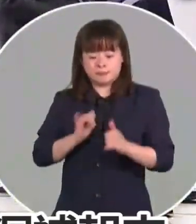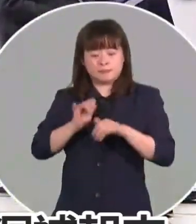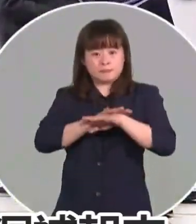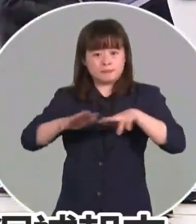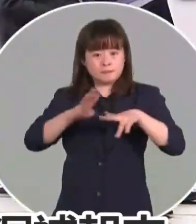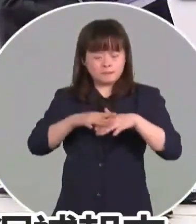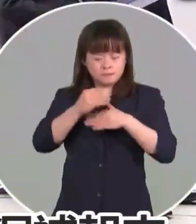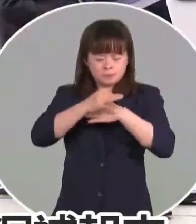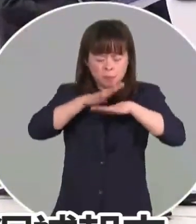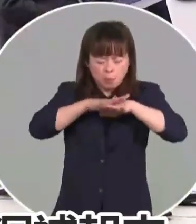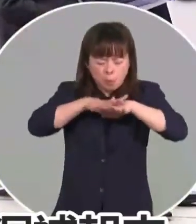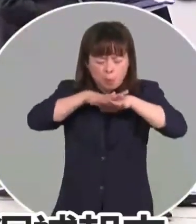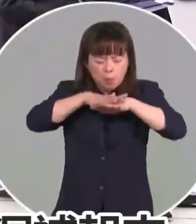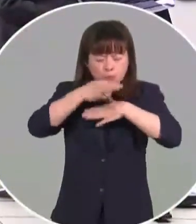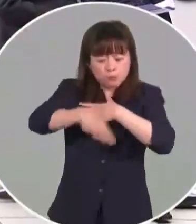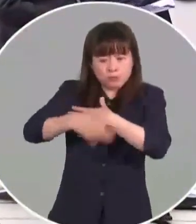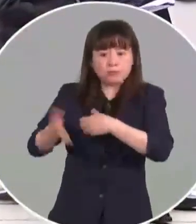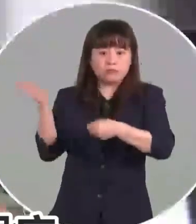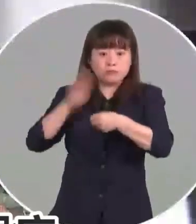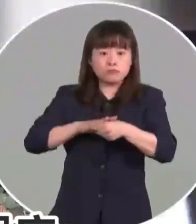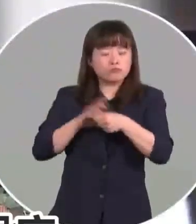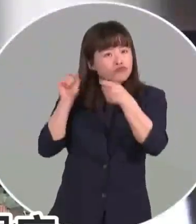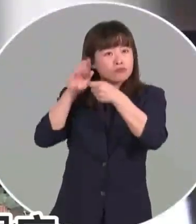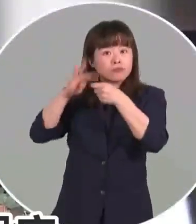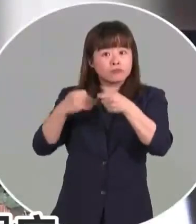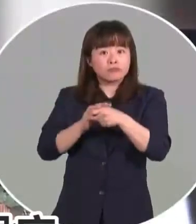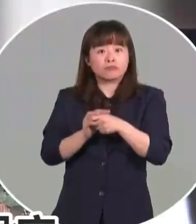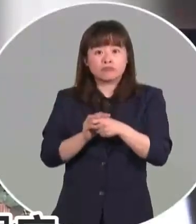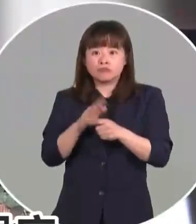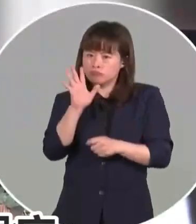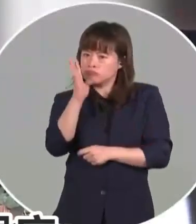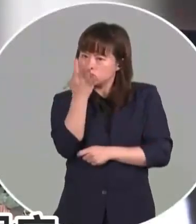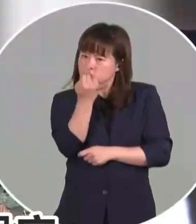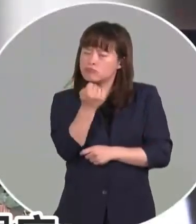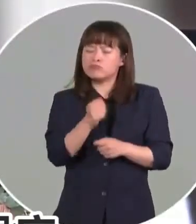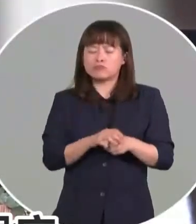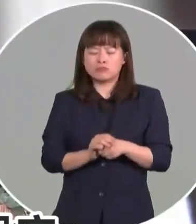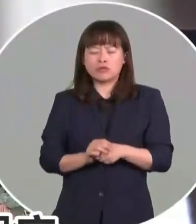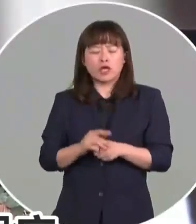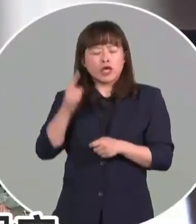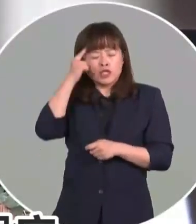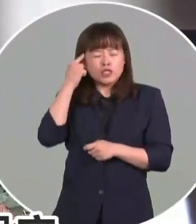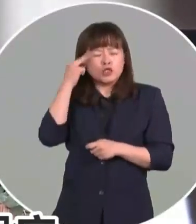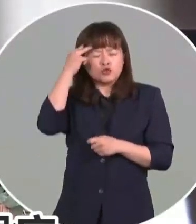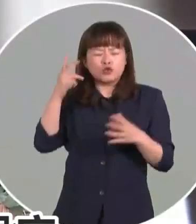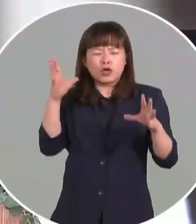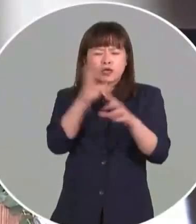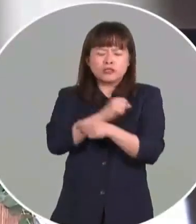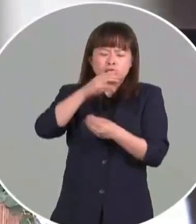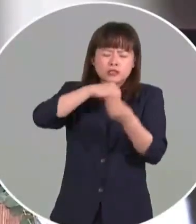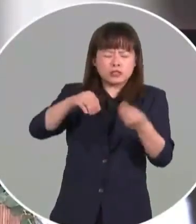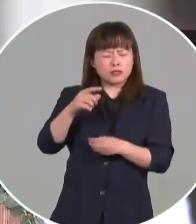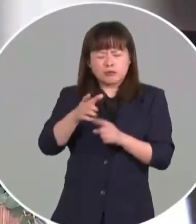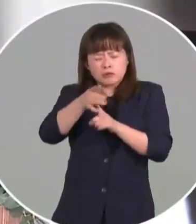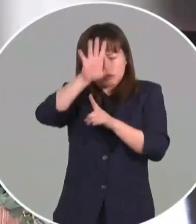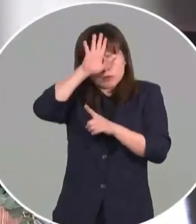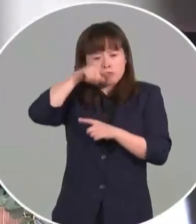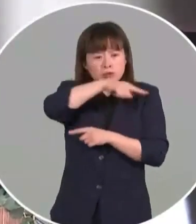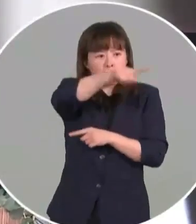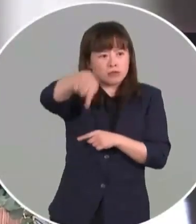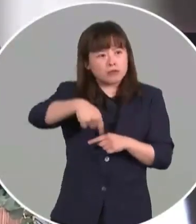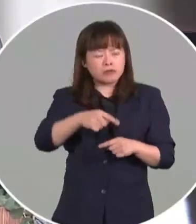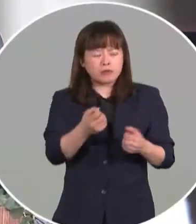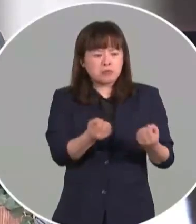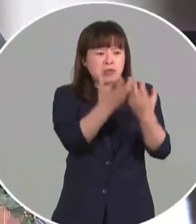把社会安全网的漏洞补起来。这几年来，有几起视觉失调症的患者相关